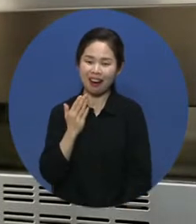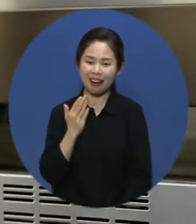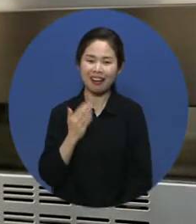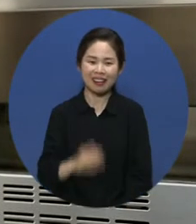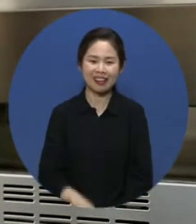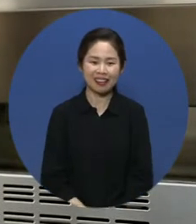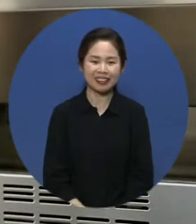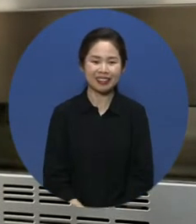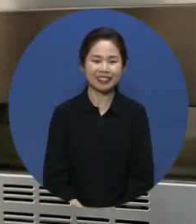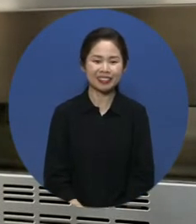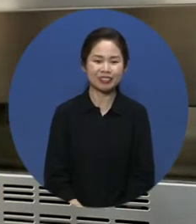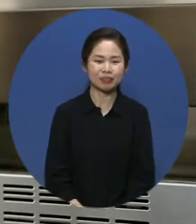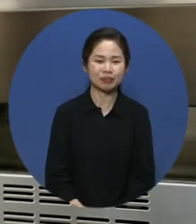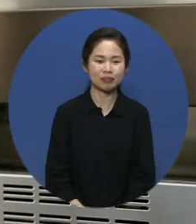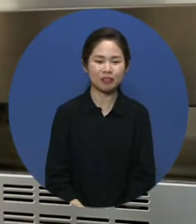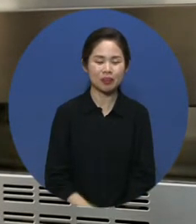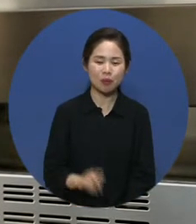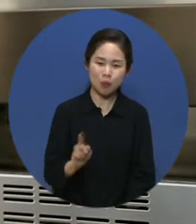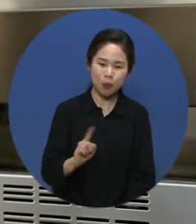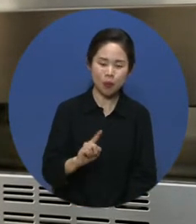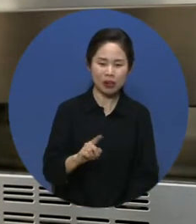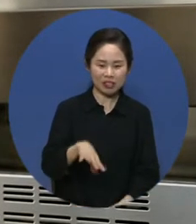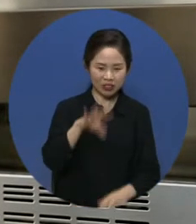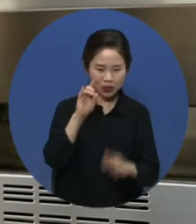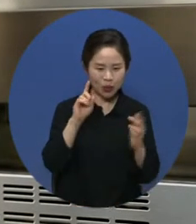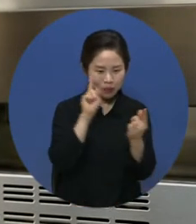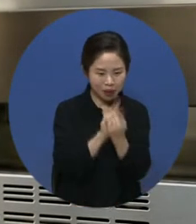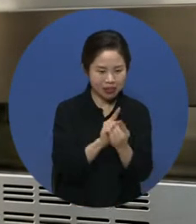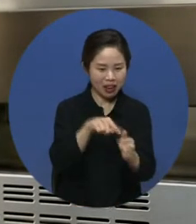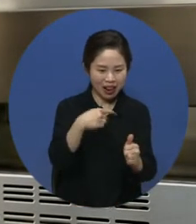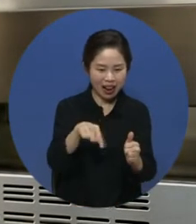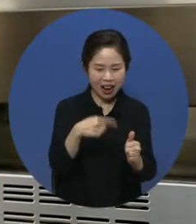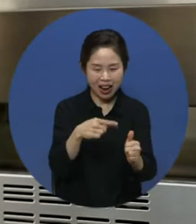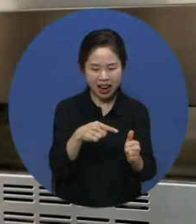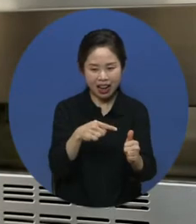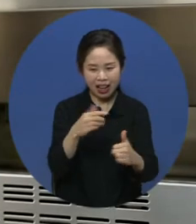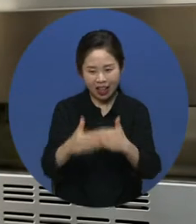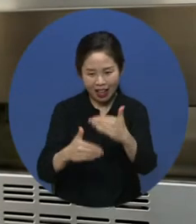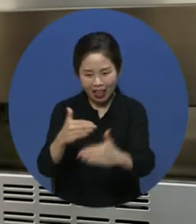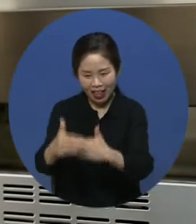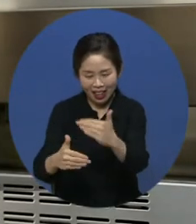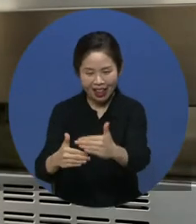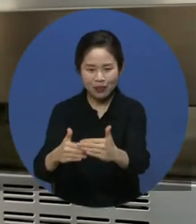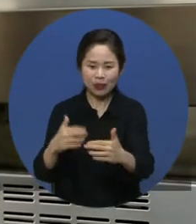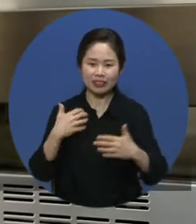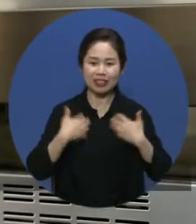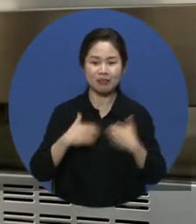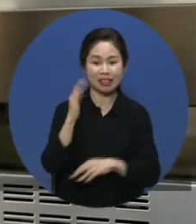그 과정에서 뭐 재밌었던 에피소드 같은 게 있나요? 에피소드야 너무나